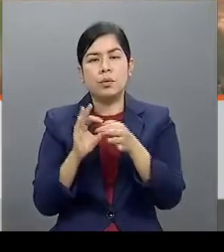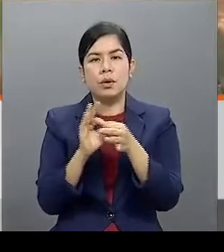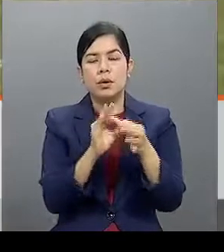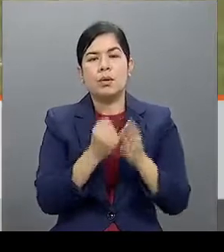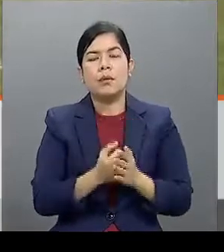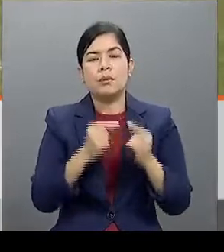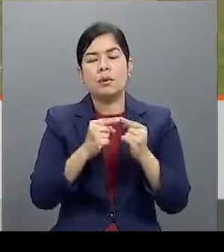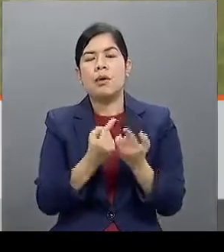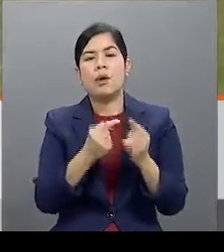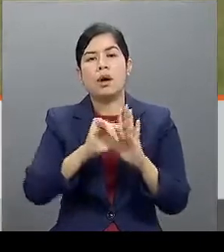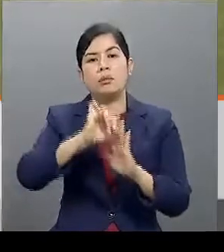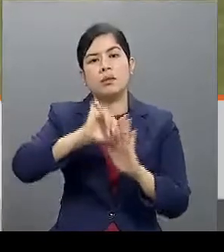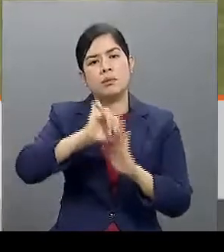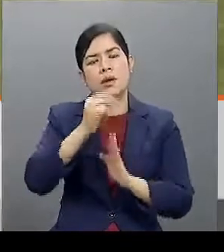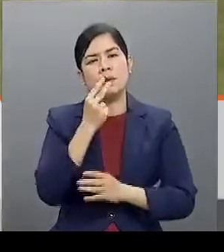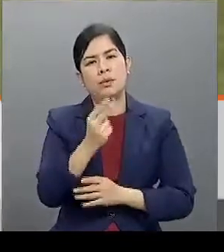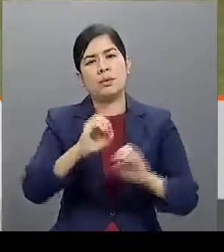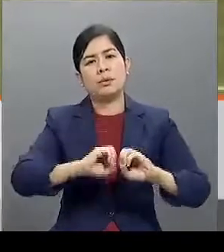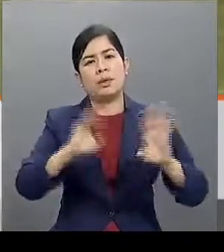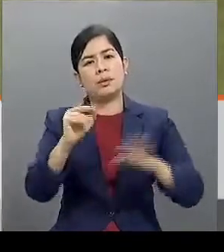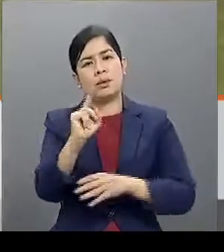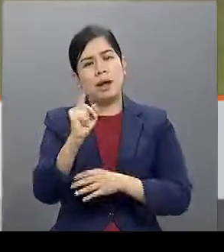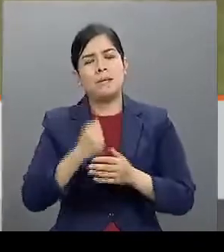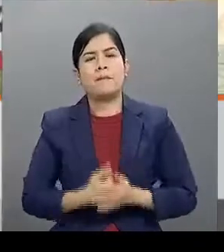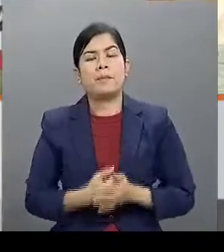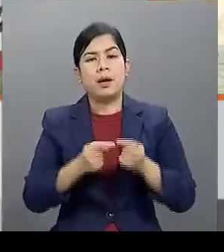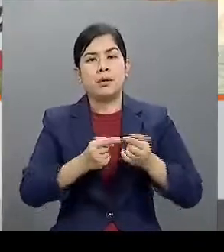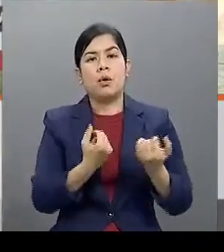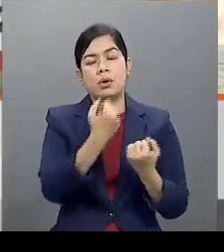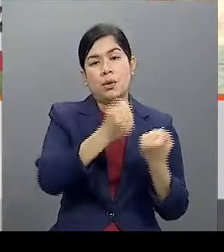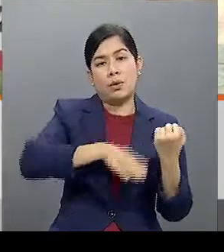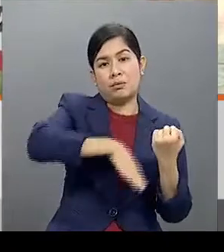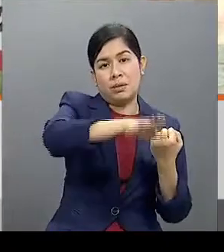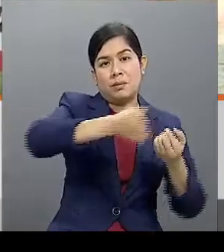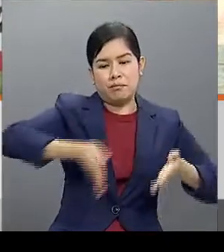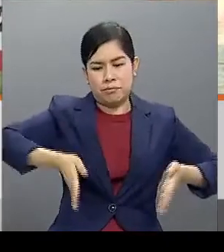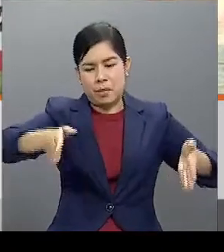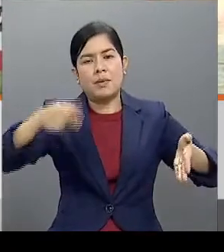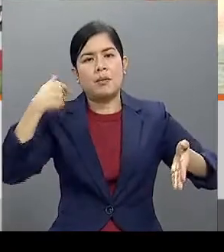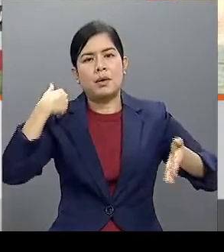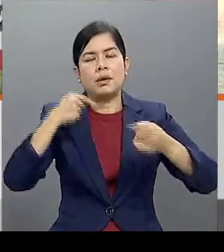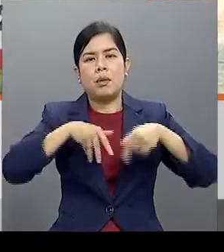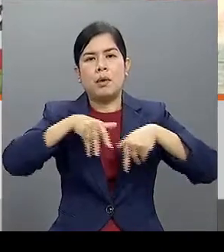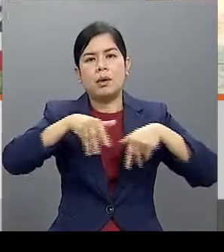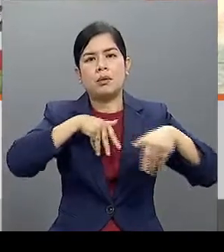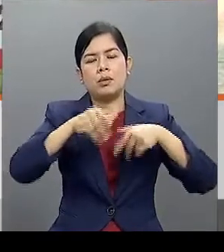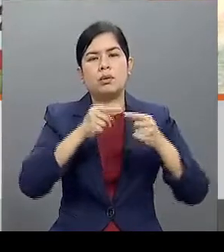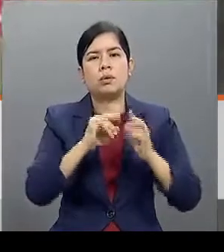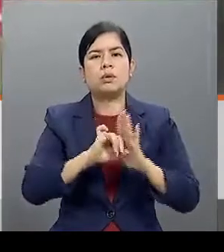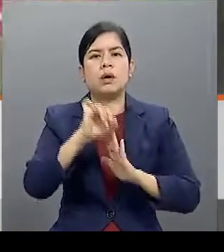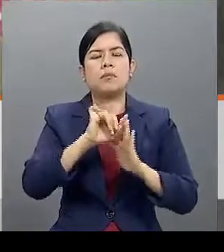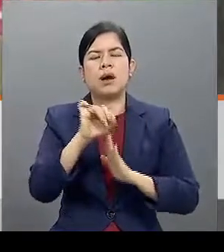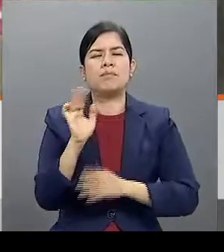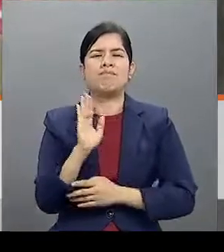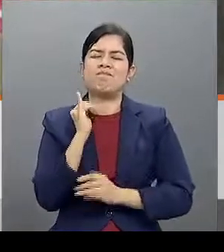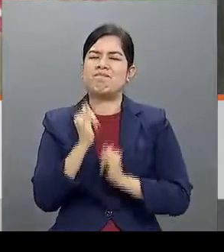ดเจนคือถนนรอบคูเมืองเชียงใหม่ชาวเชียงใหม่เลี่ยงที่จะเดินทางออกจากบ้านเป็นส่วนใหญ่นะครับแม้วันนี้จะเป็นวันครอบ